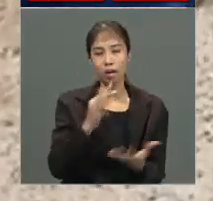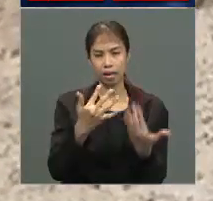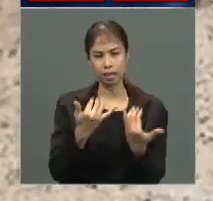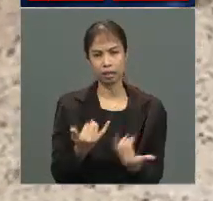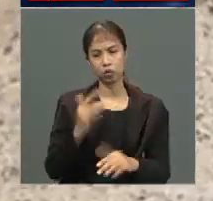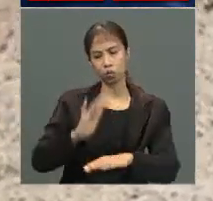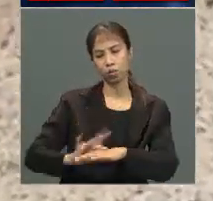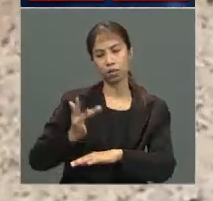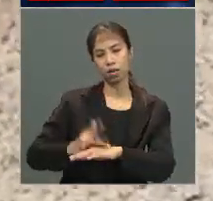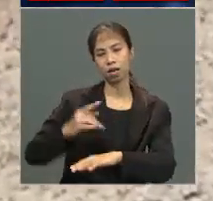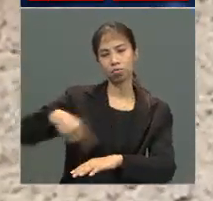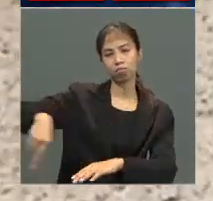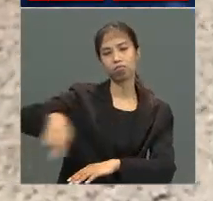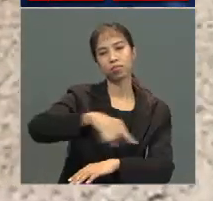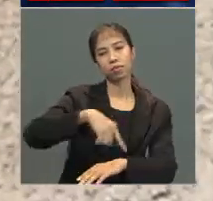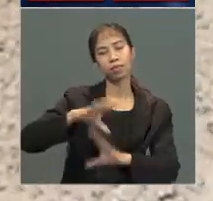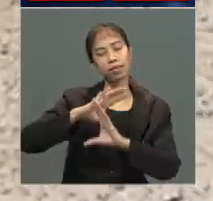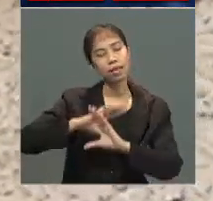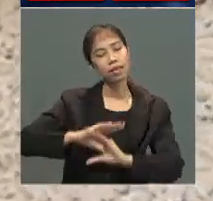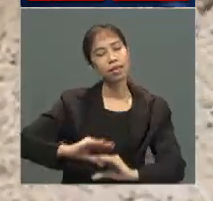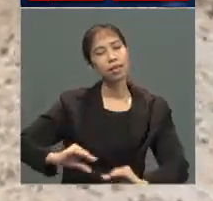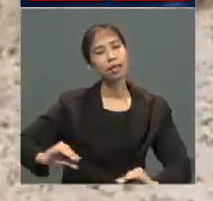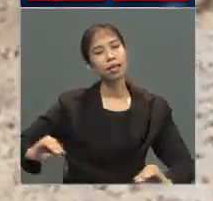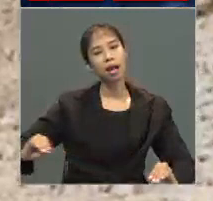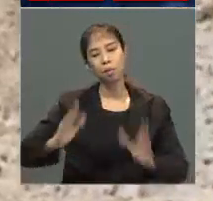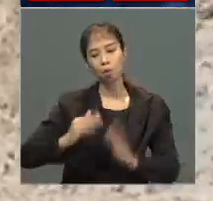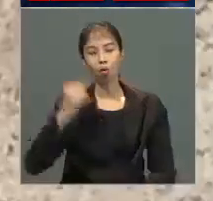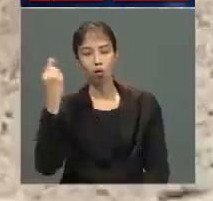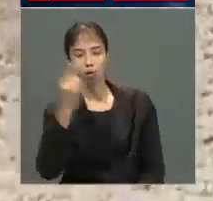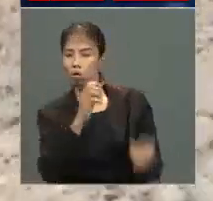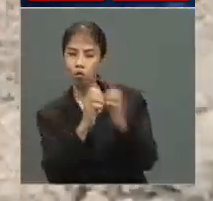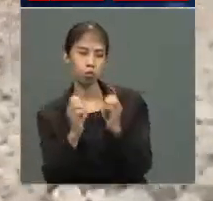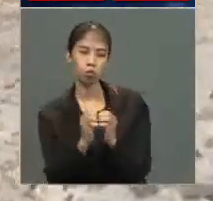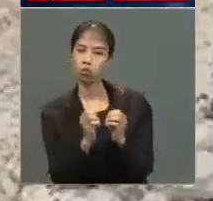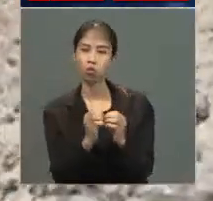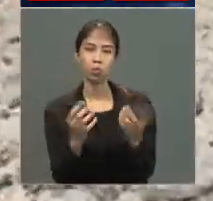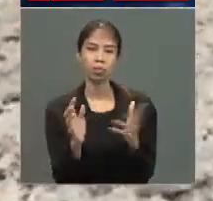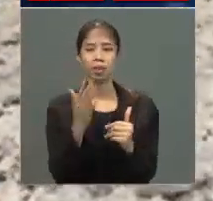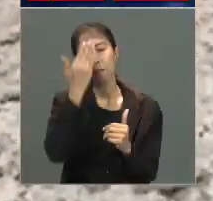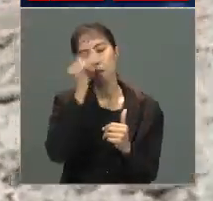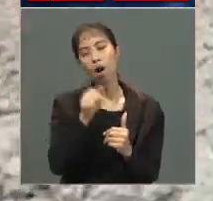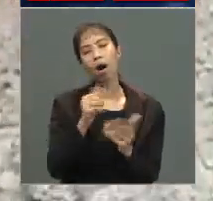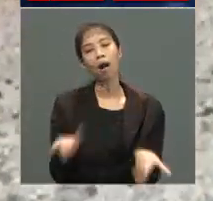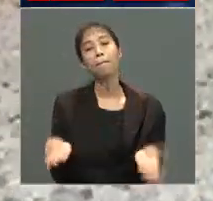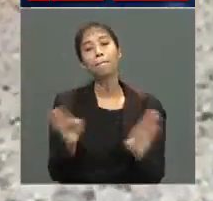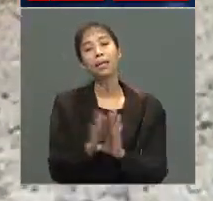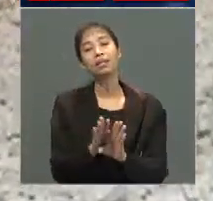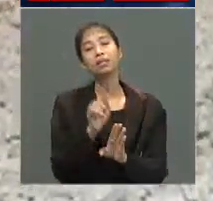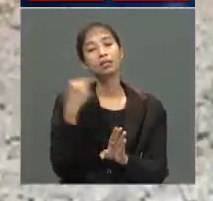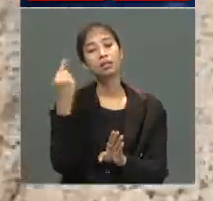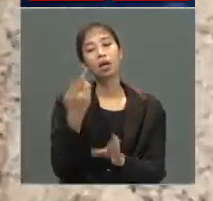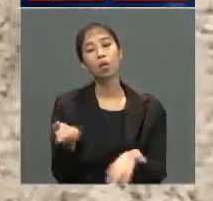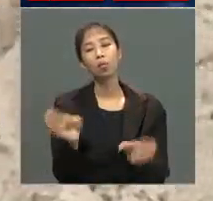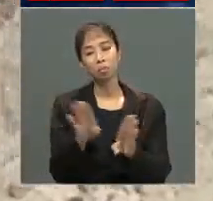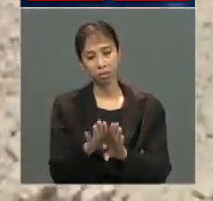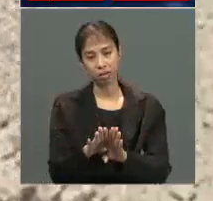ริเวณชายหาดมีความอุดมสมบูรณ์แล้วก็เงียบสงบไม่มีนักท่องเที่ยวไปรบกวนเนื่องจากปิดเป็นการชั่วคราวเพื่อป้องกันการระบาด